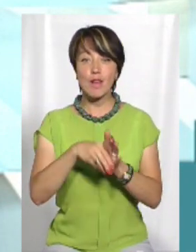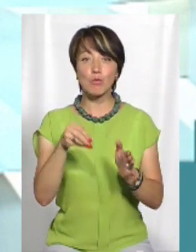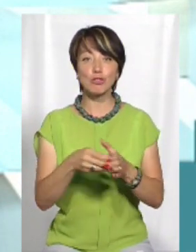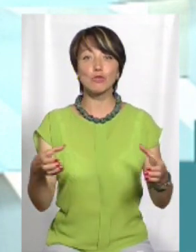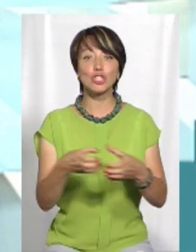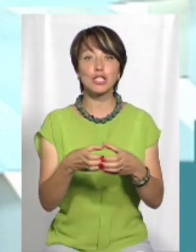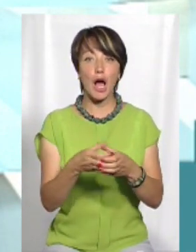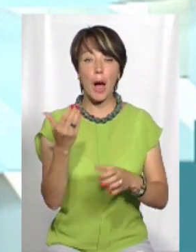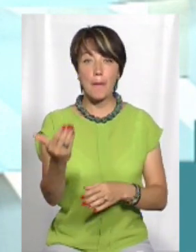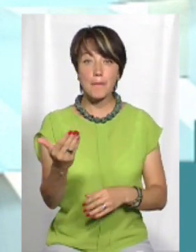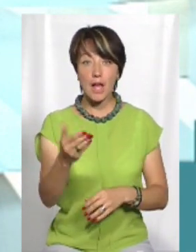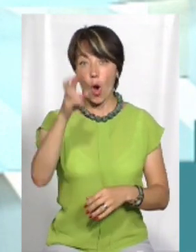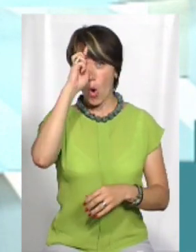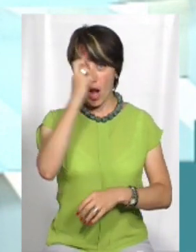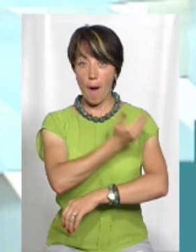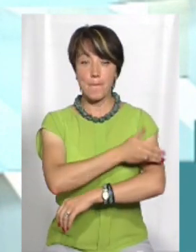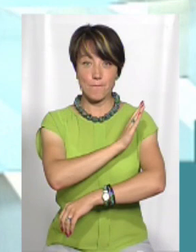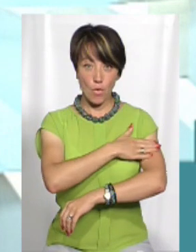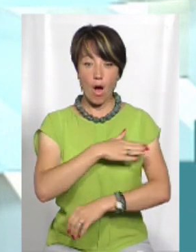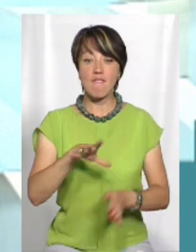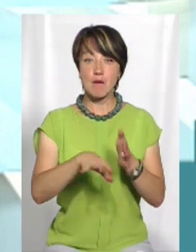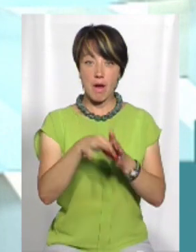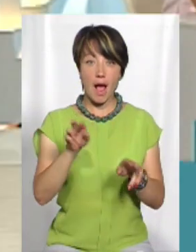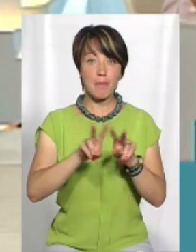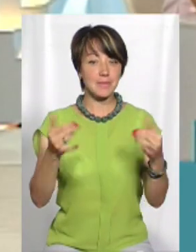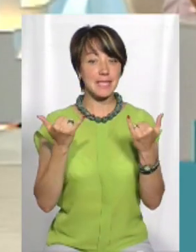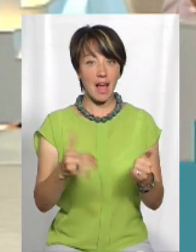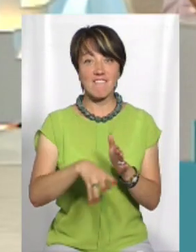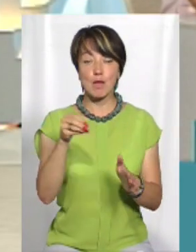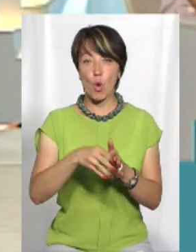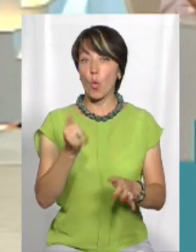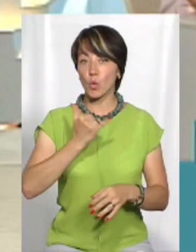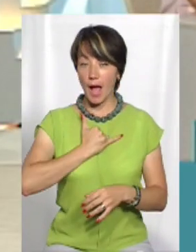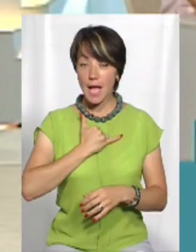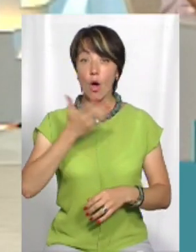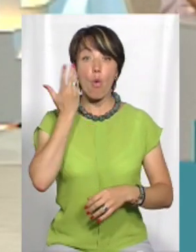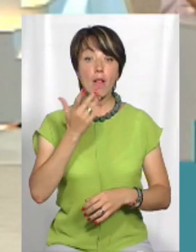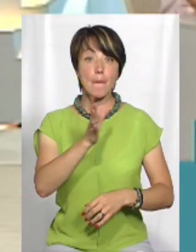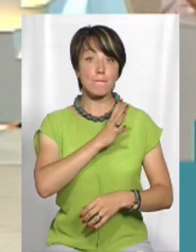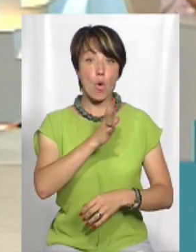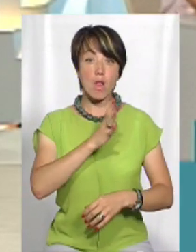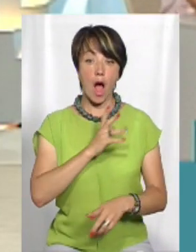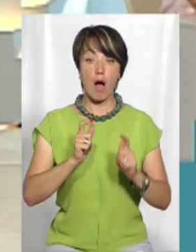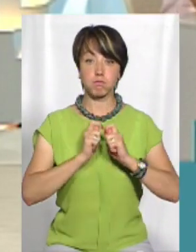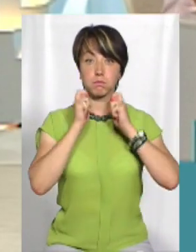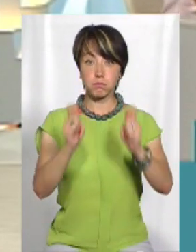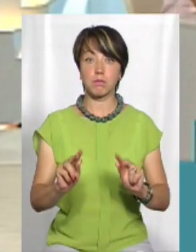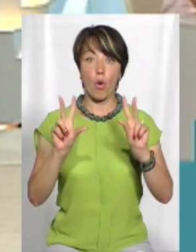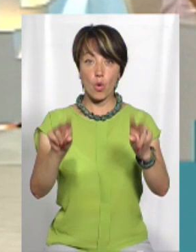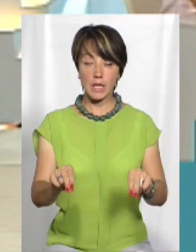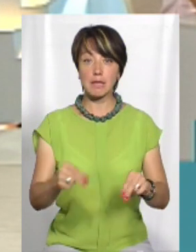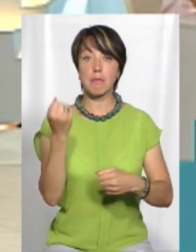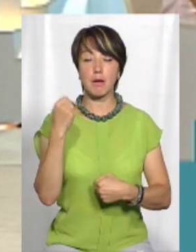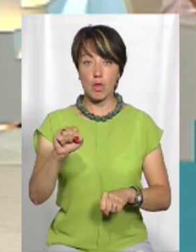штабі Стефана Баторія, а короля вибирали, так само, як і зараз вибори в нас. І коли була вже коронація, коли вони перемогли,